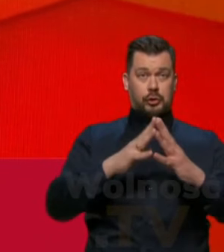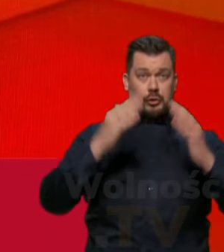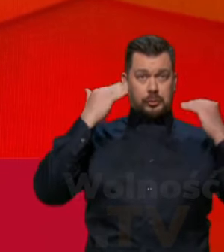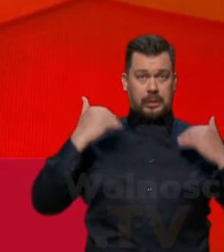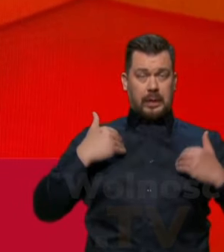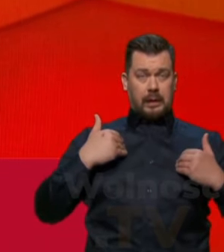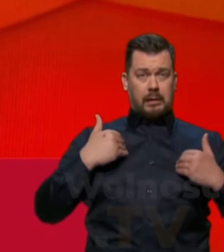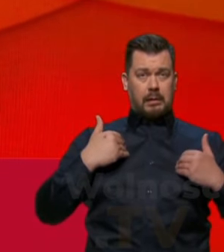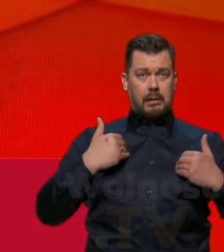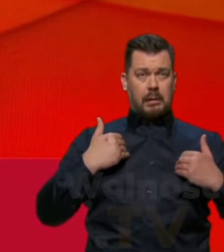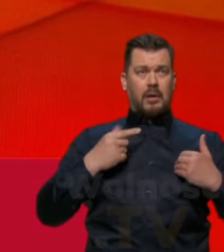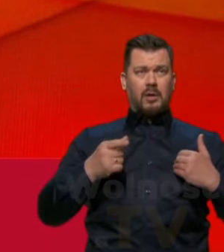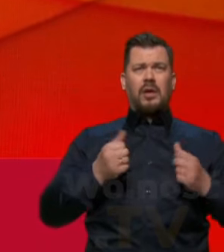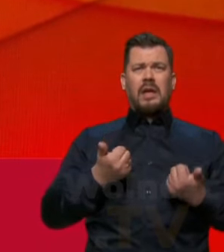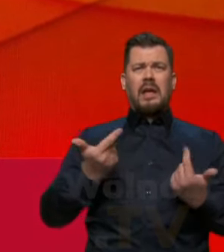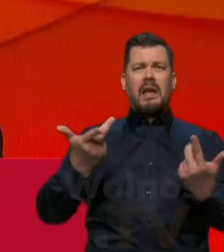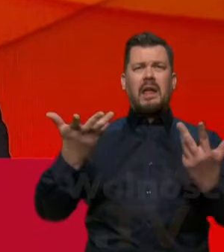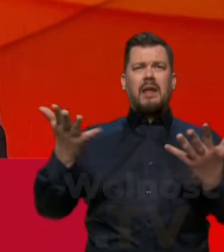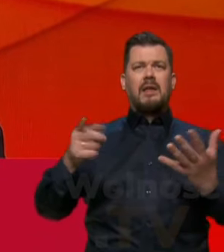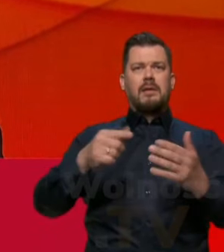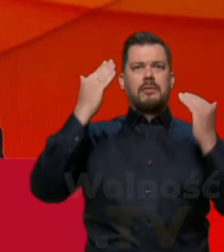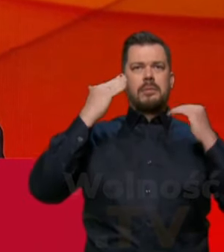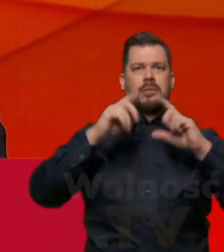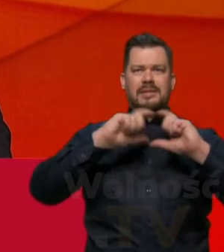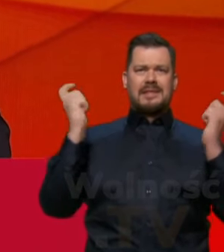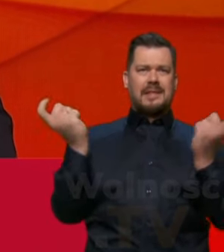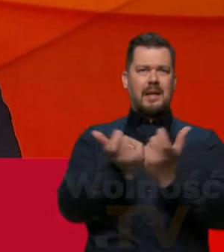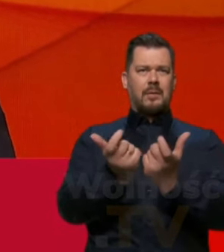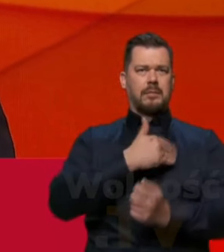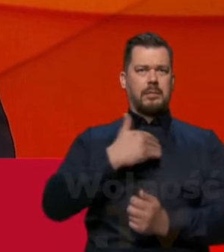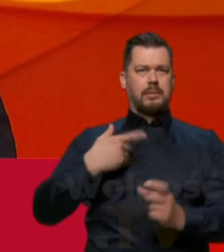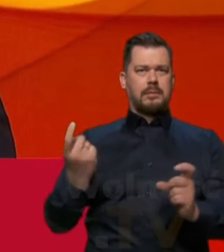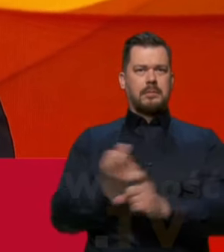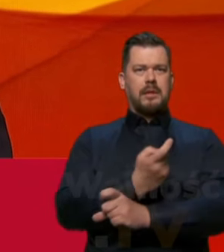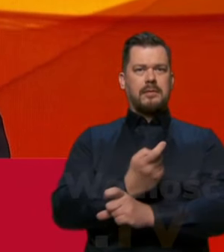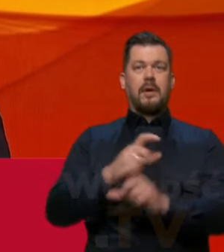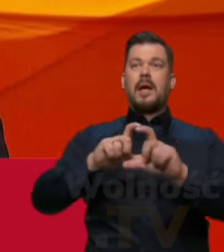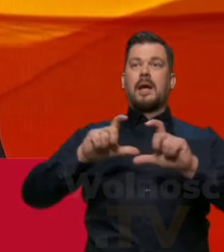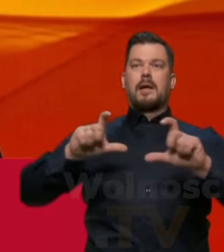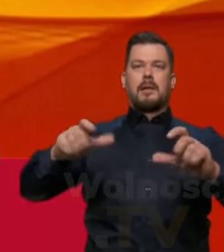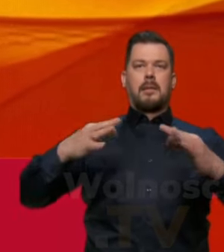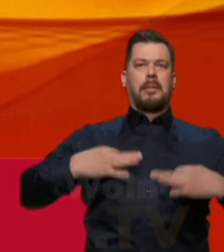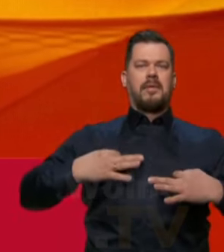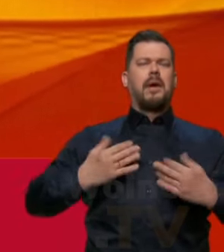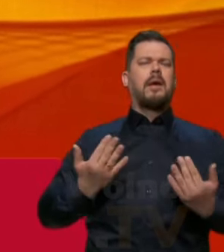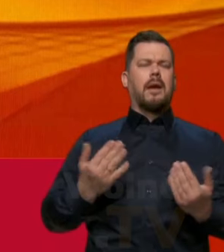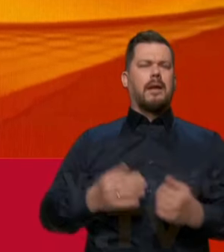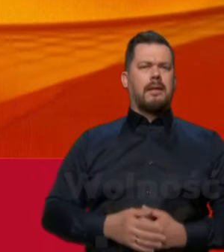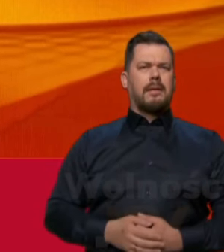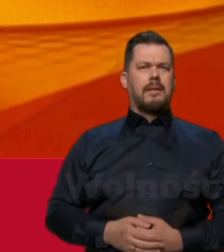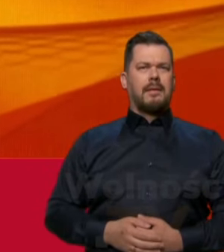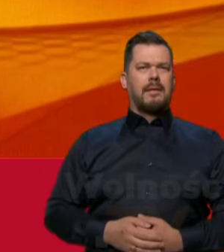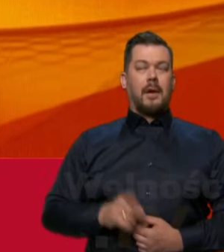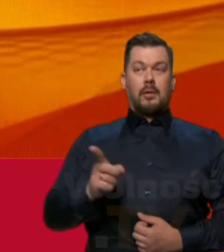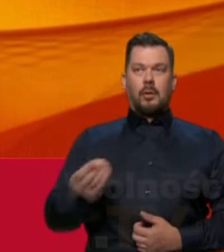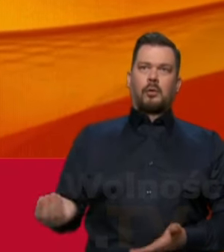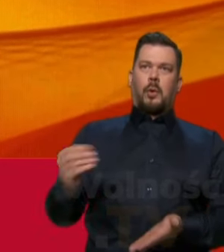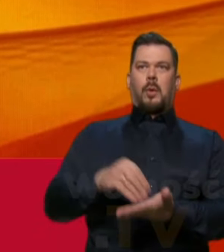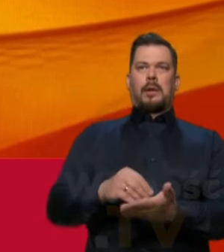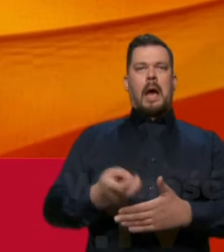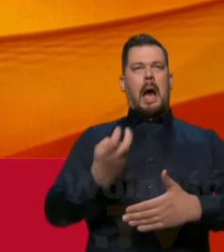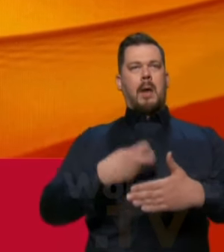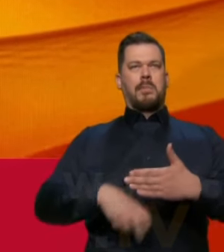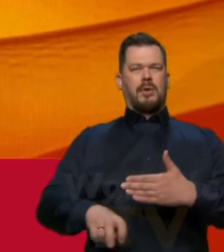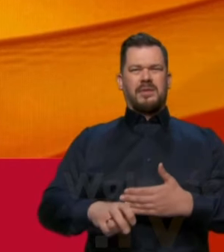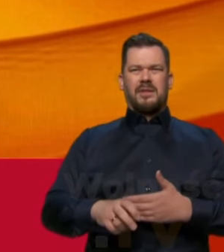na olbrzymią liczbę pozostałych szpitali państwowych? Mamy jeszcze kliniki prywatne. Ktoś, kto wrzuca tego rodzaju